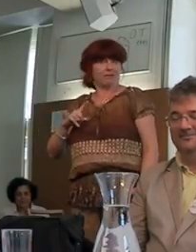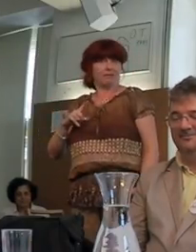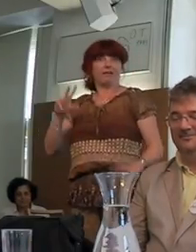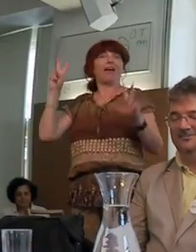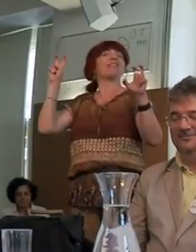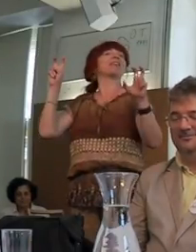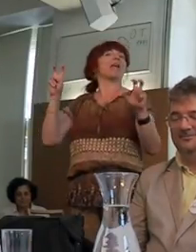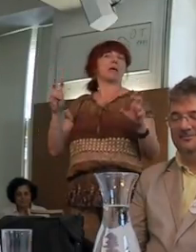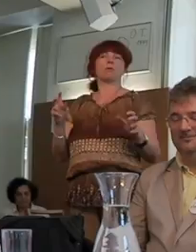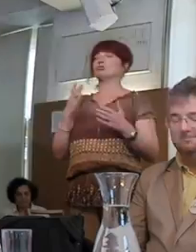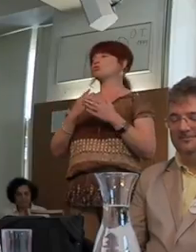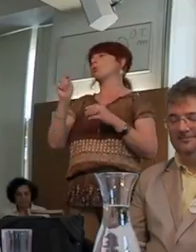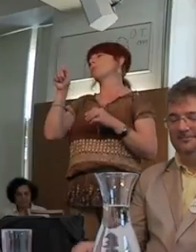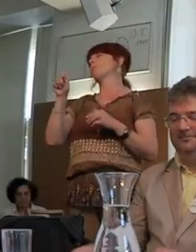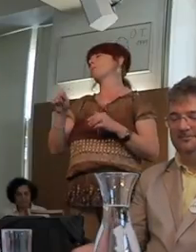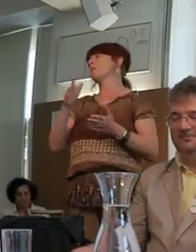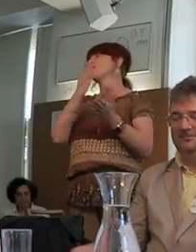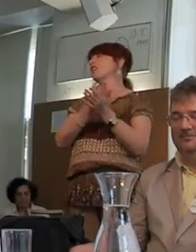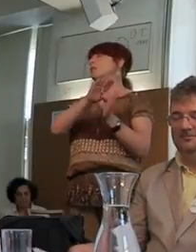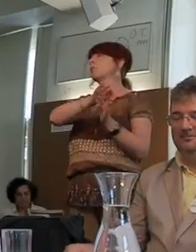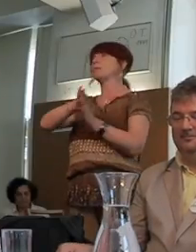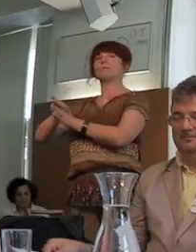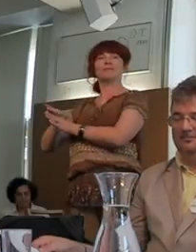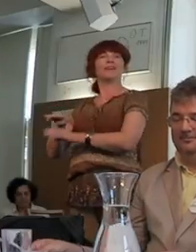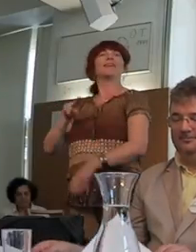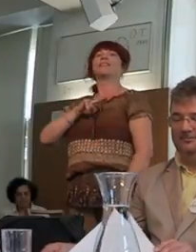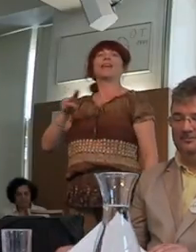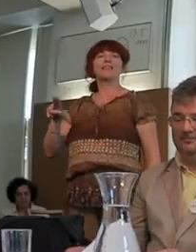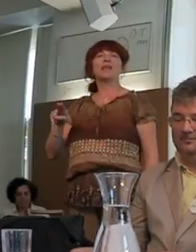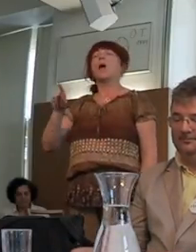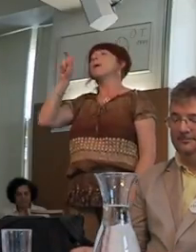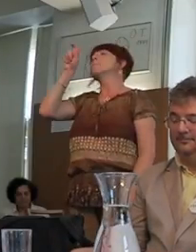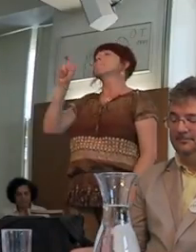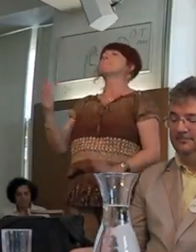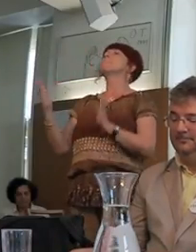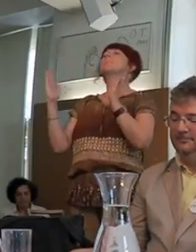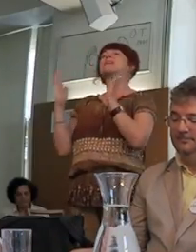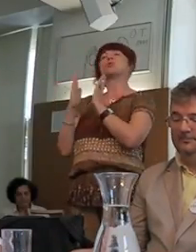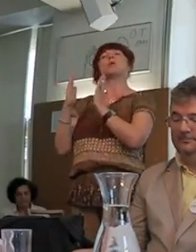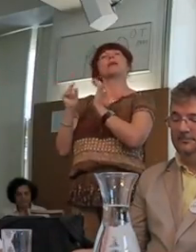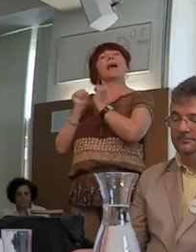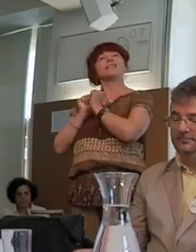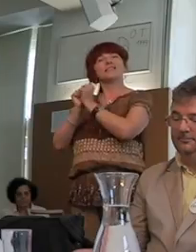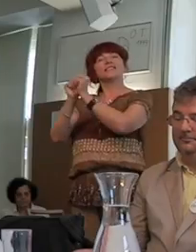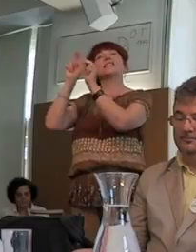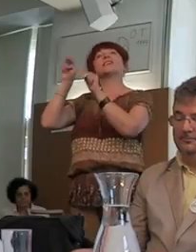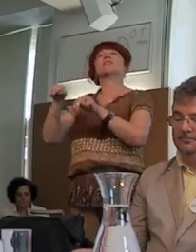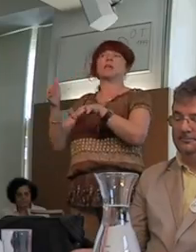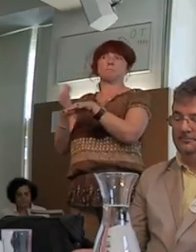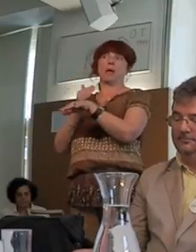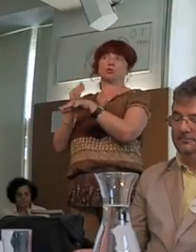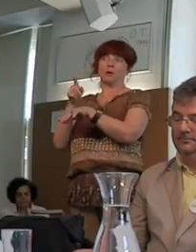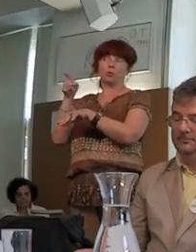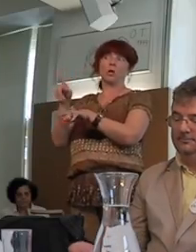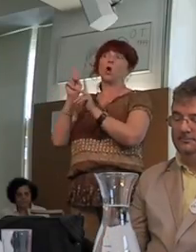nur als Exemplar jetzt die Situation der persönlichen Assistenz in Wien anschaue, wo einiges zu tun ist.